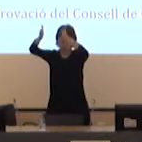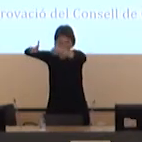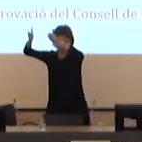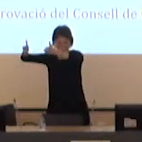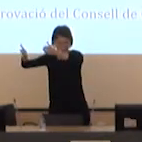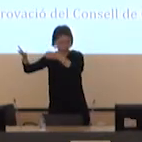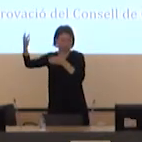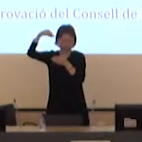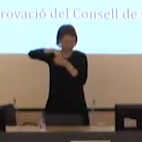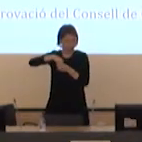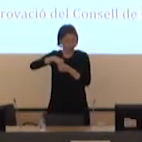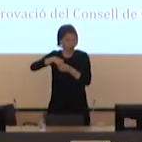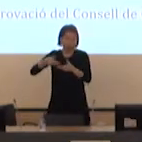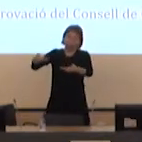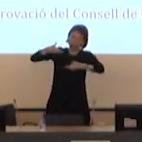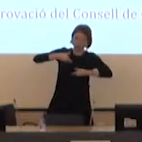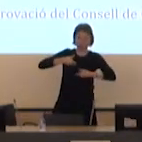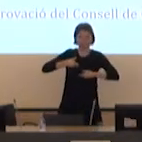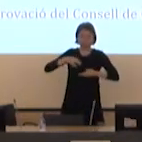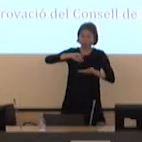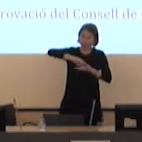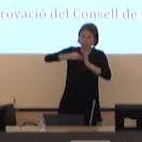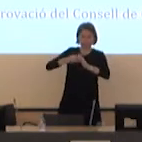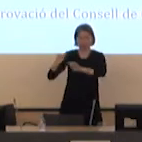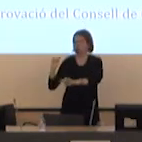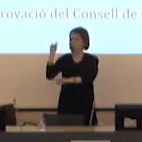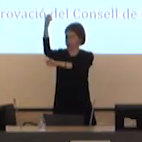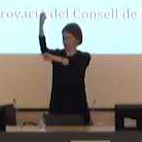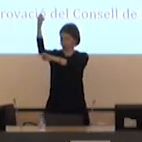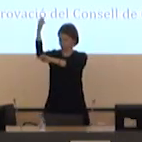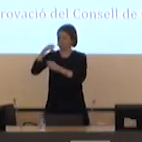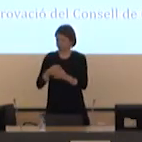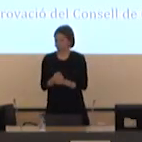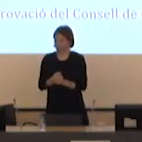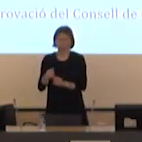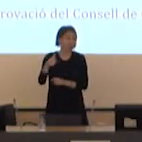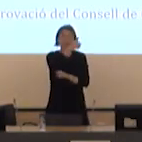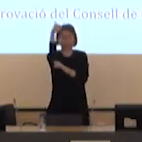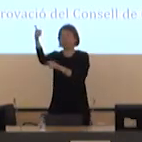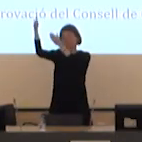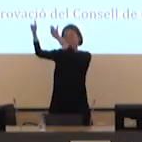I és per això que jo també ara vull aprofitar per donar les gràcies a totes aquestes persones que ens van ajudar